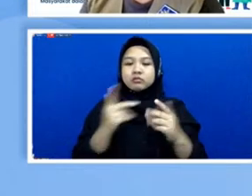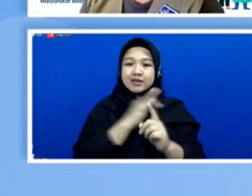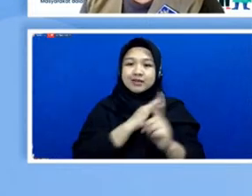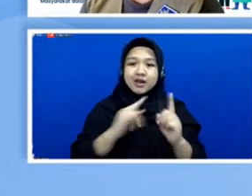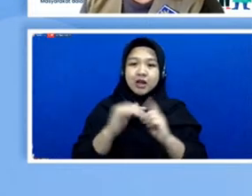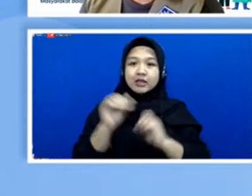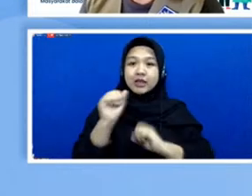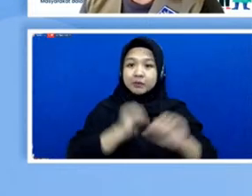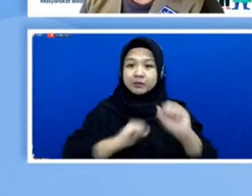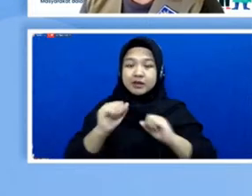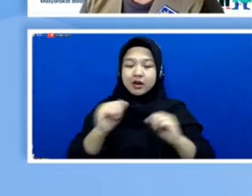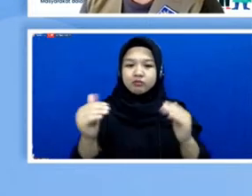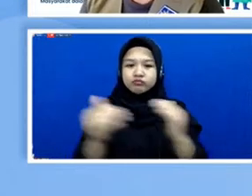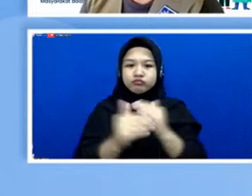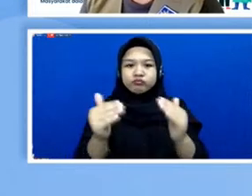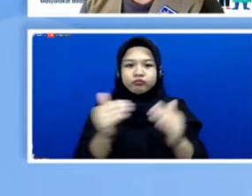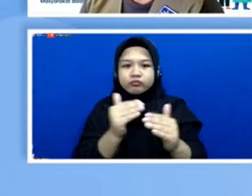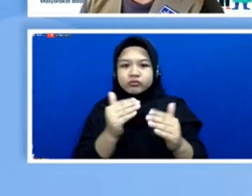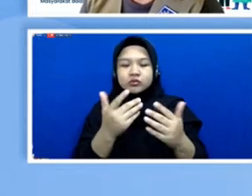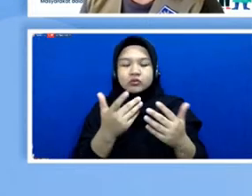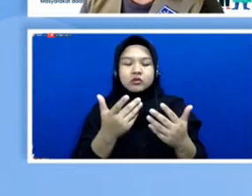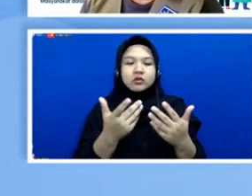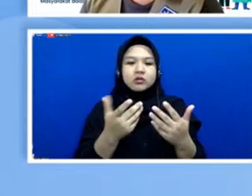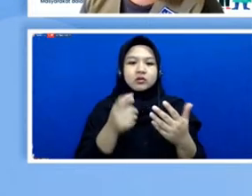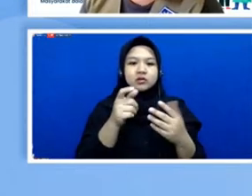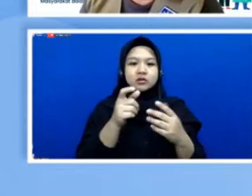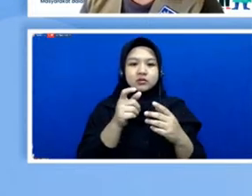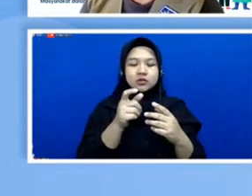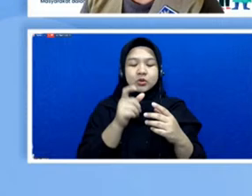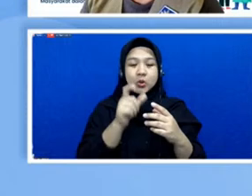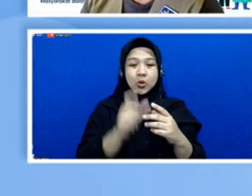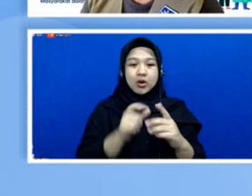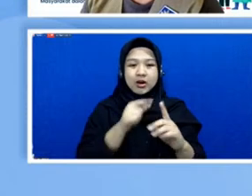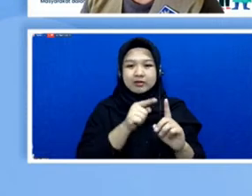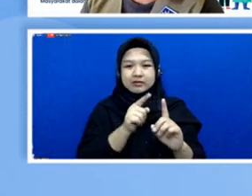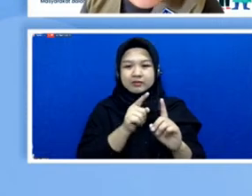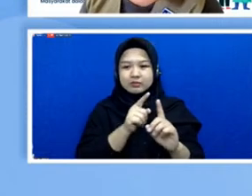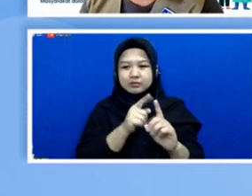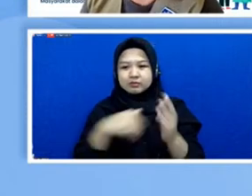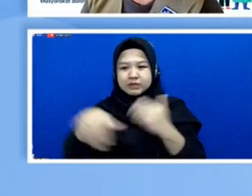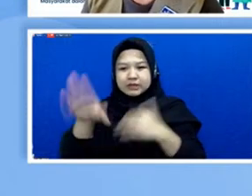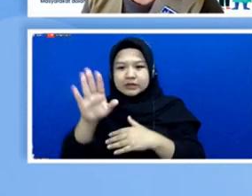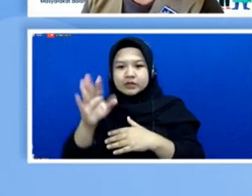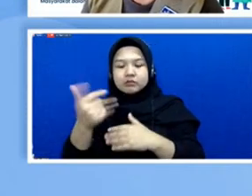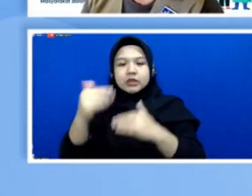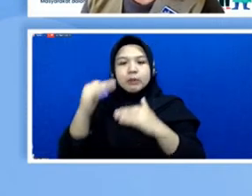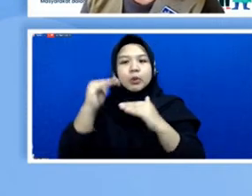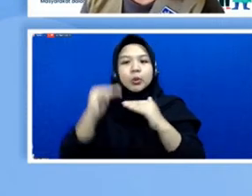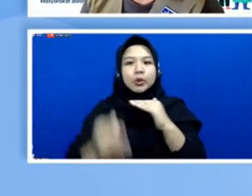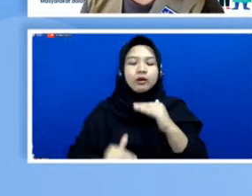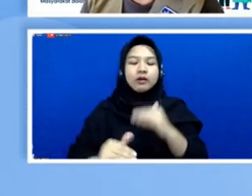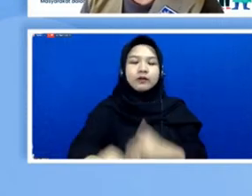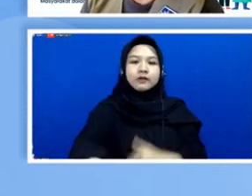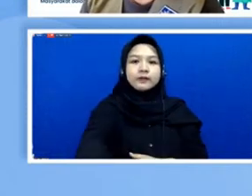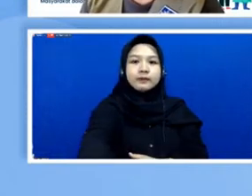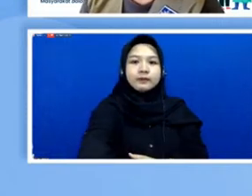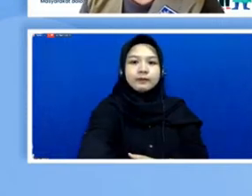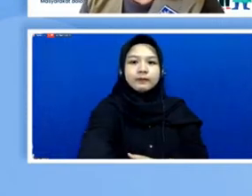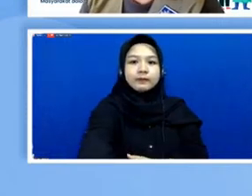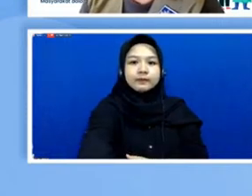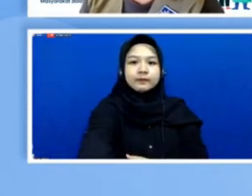mobilisasi kontak tracer atau kontak teratnya itu bisa ditekan gitu. Jadi itu